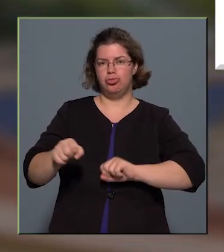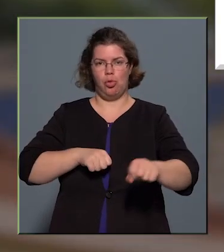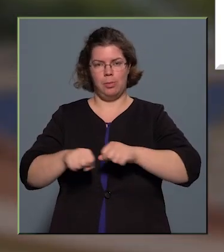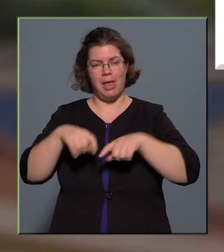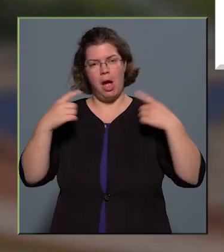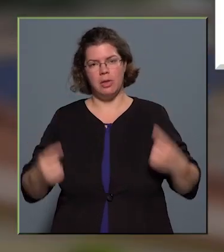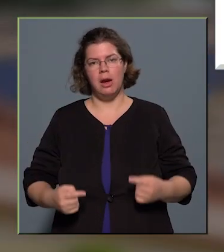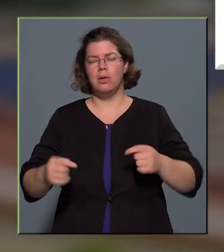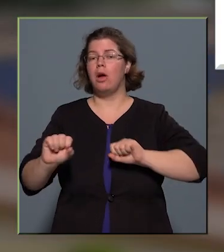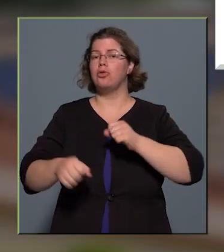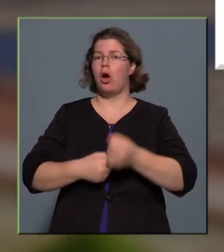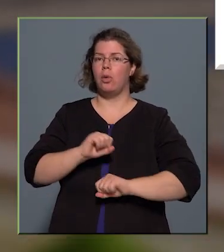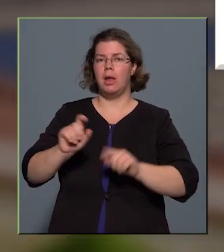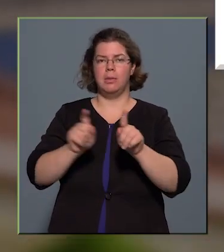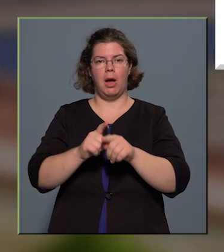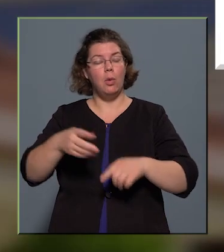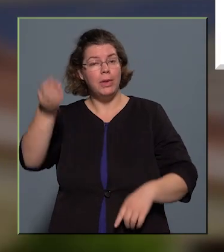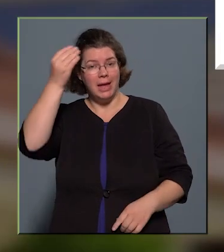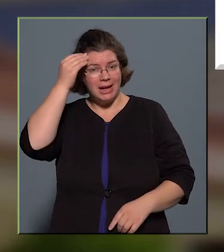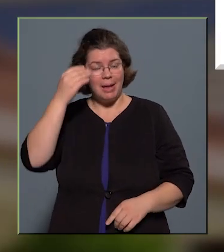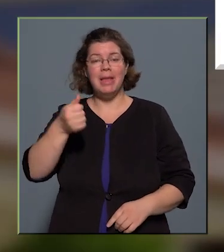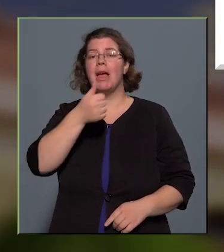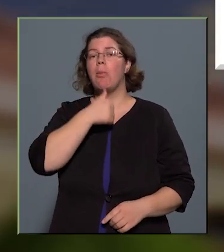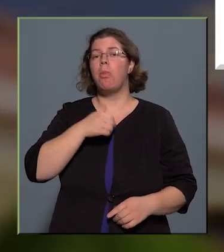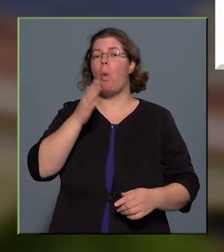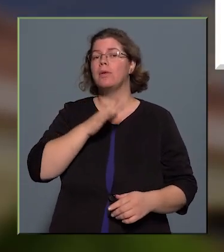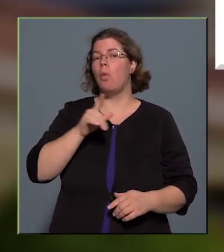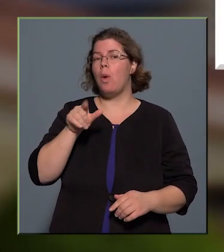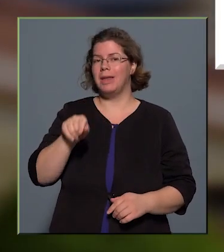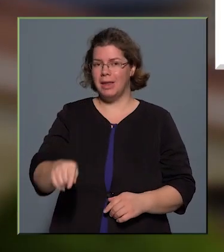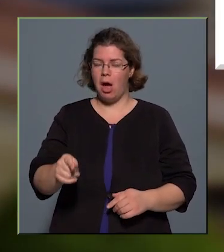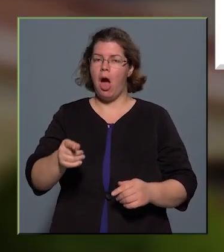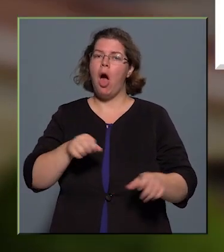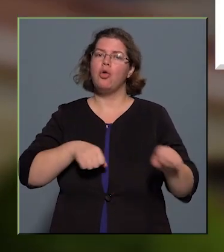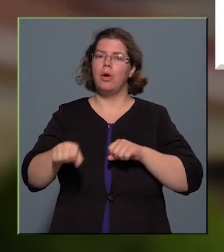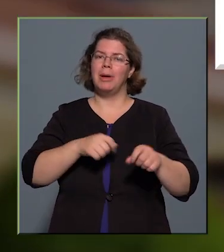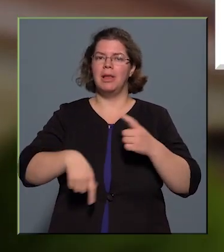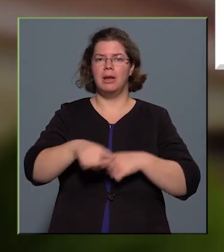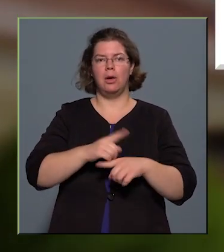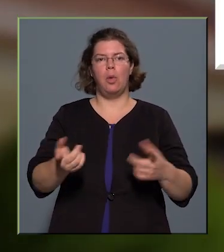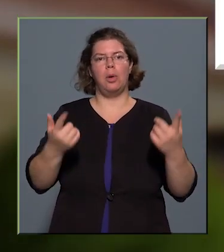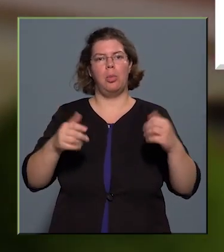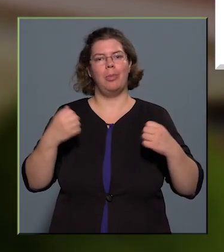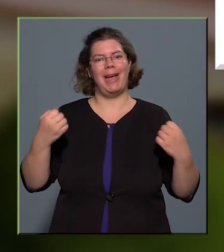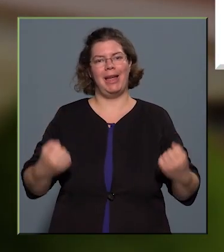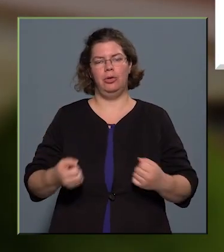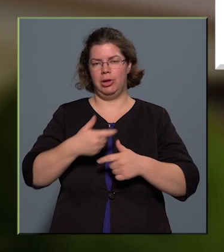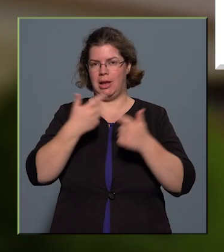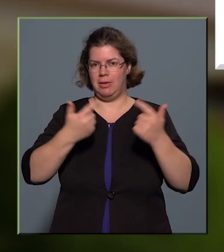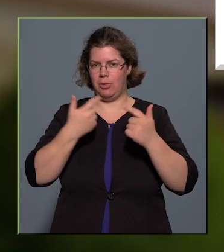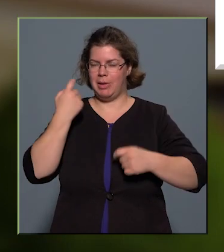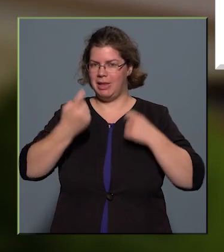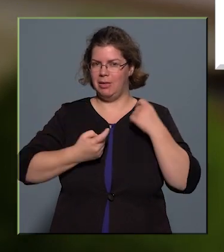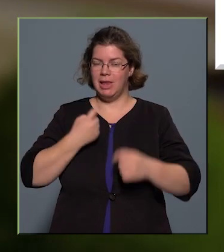a gyakorlatban úgy értelmezi a portfólió, kormányzati körből megerősített információk szerint,